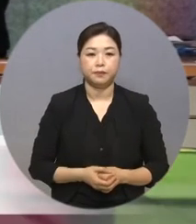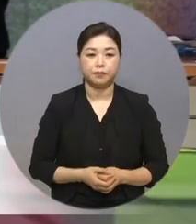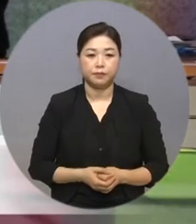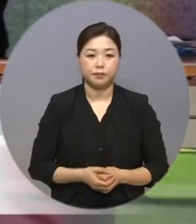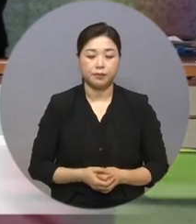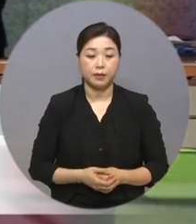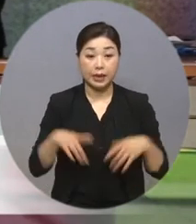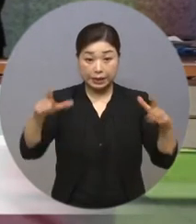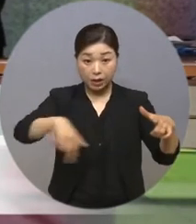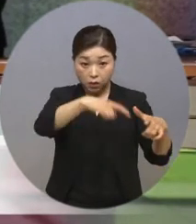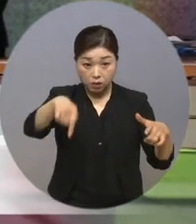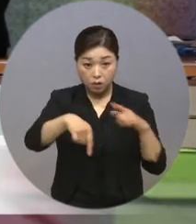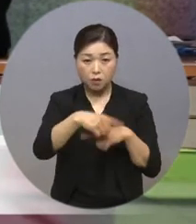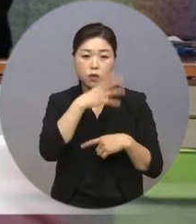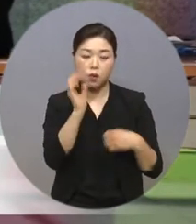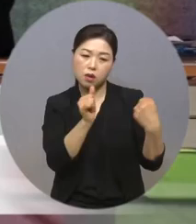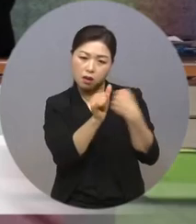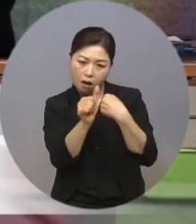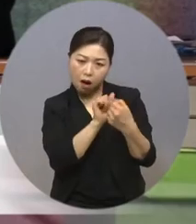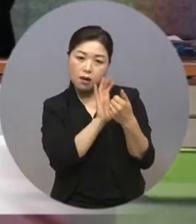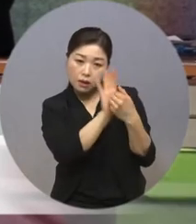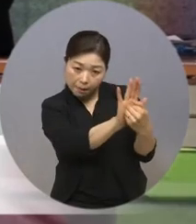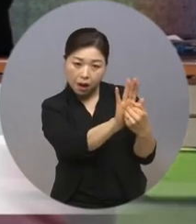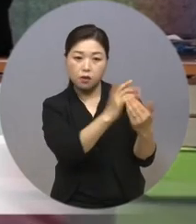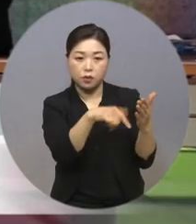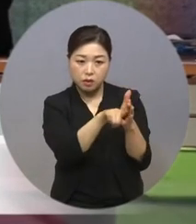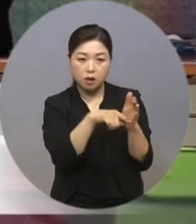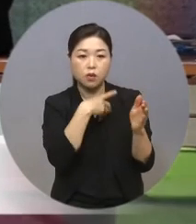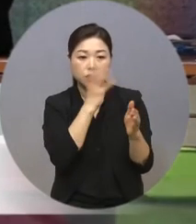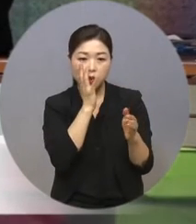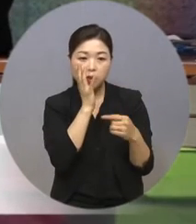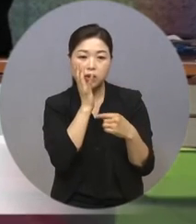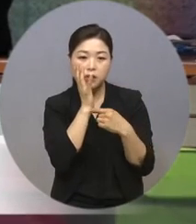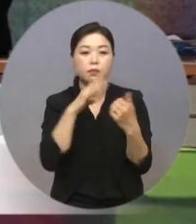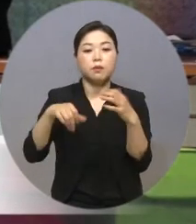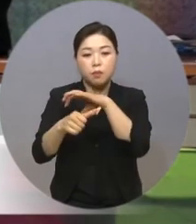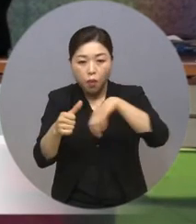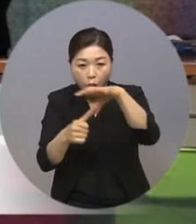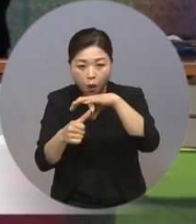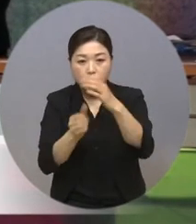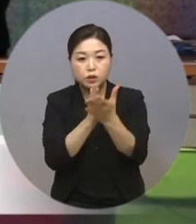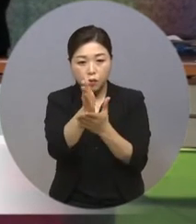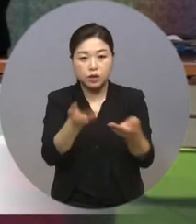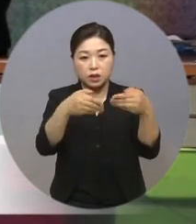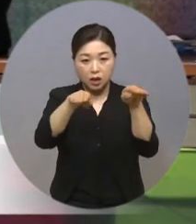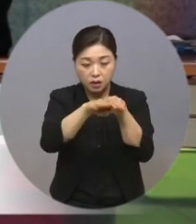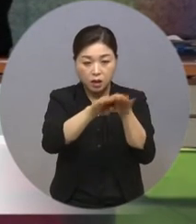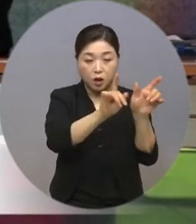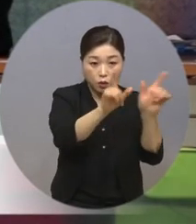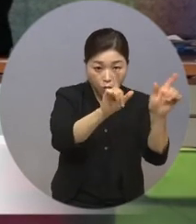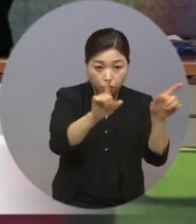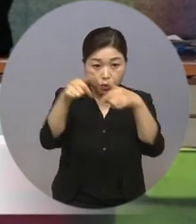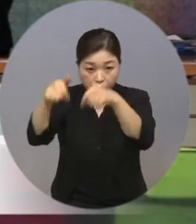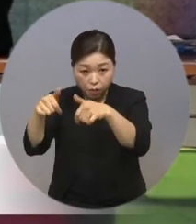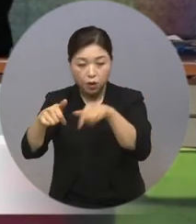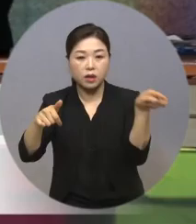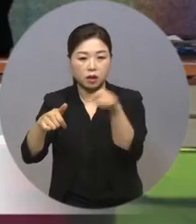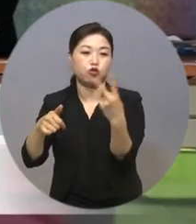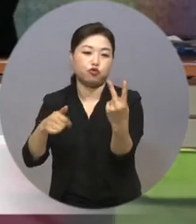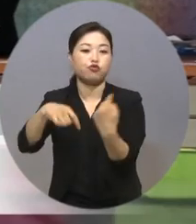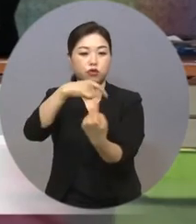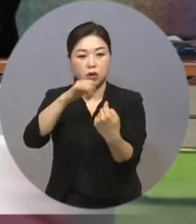우리 도에서는 지금 노인학대 예방을 위해서 노인보호전문기관을 동부권, 서부권 해서 2개소를 운영을 하고